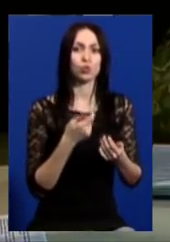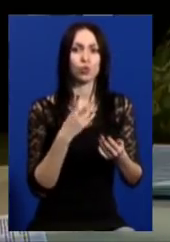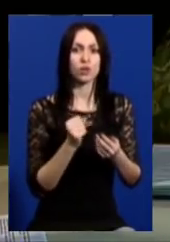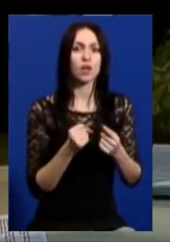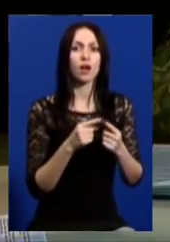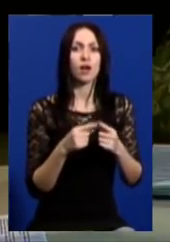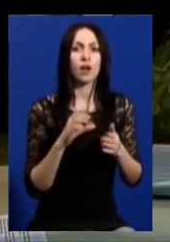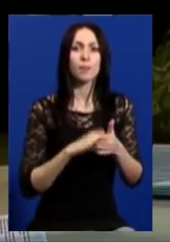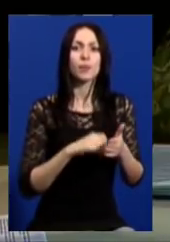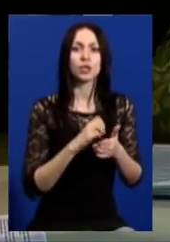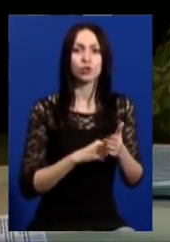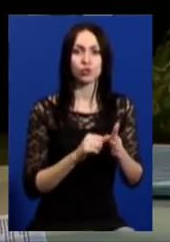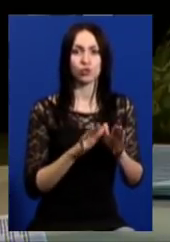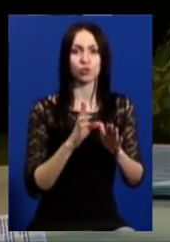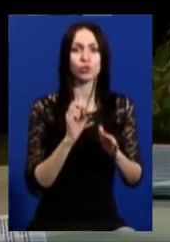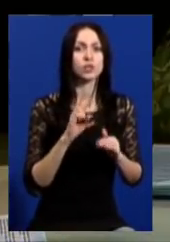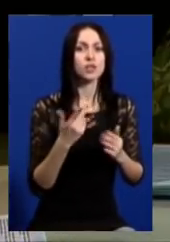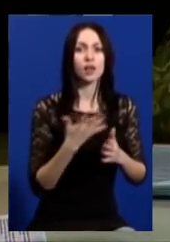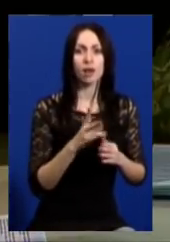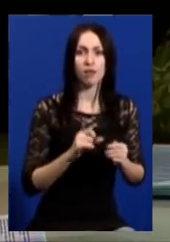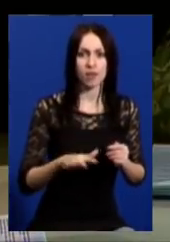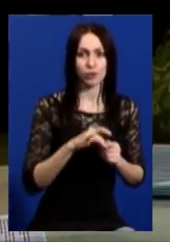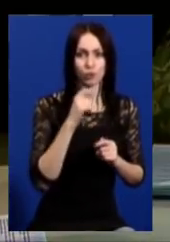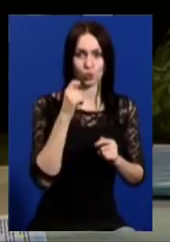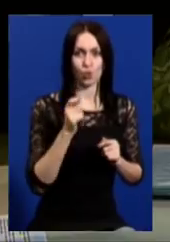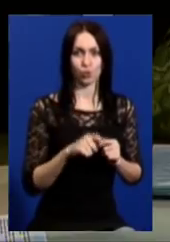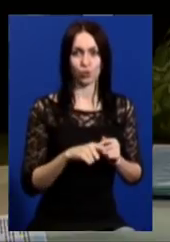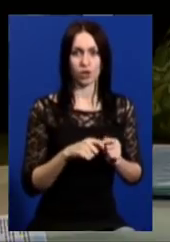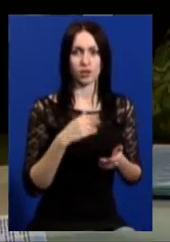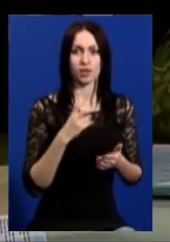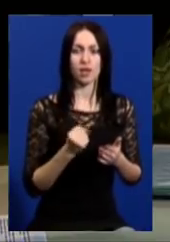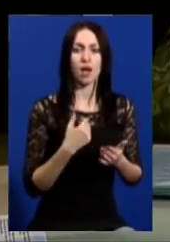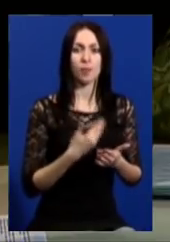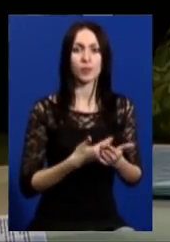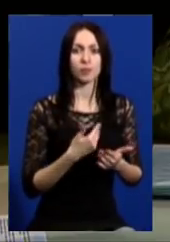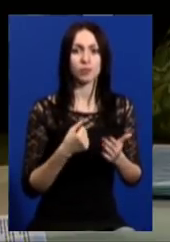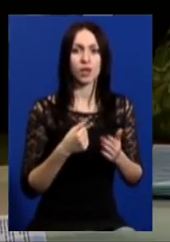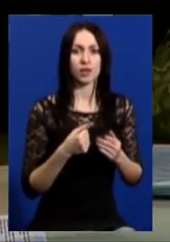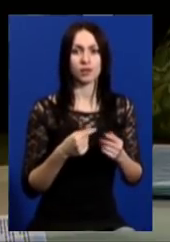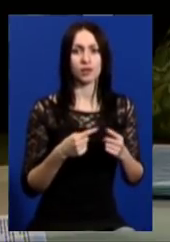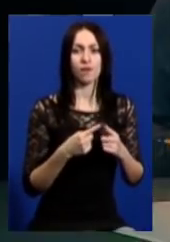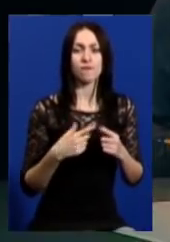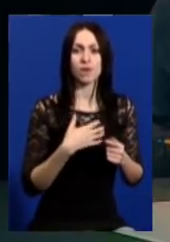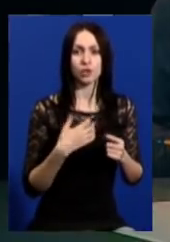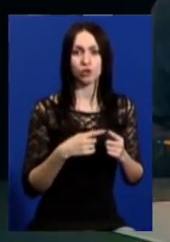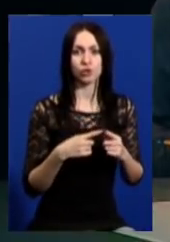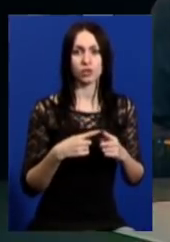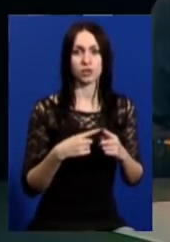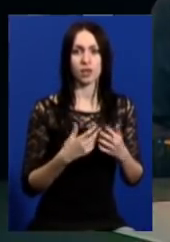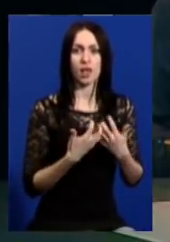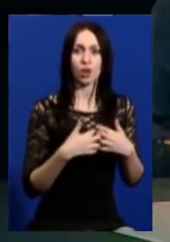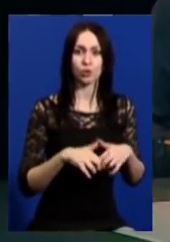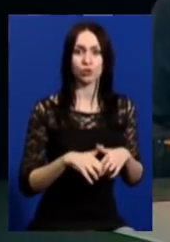предмет перебування, мети перебування на території України, на предмет доцільності,